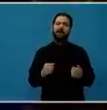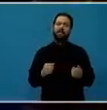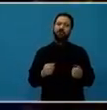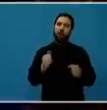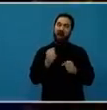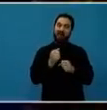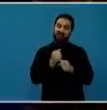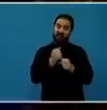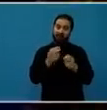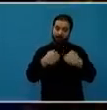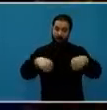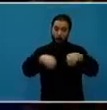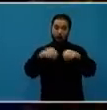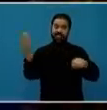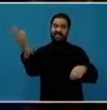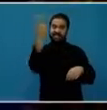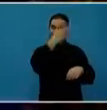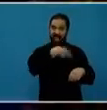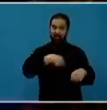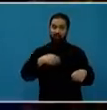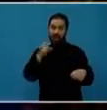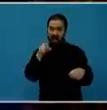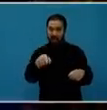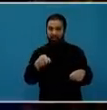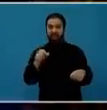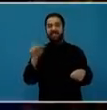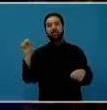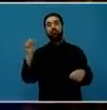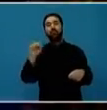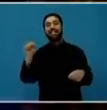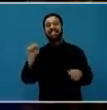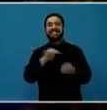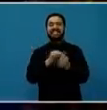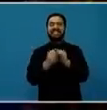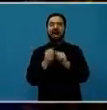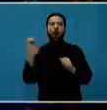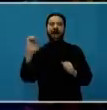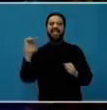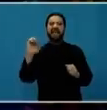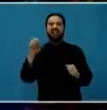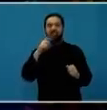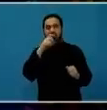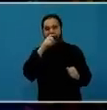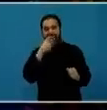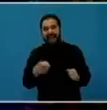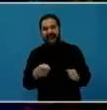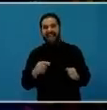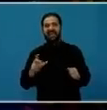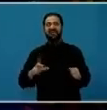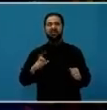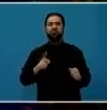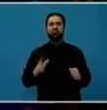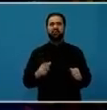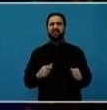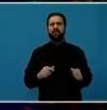pentru a ne face pe noi să înțelegem că superstiția și energia negativă sunt niște concepte nu neapărat